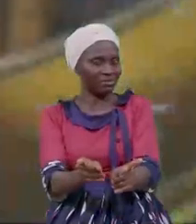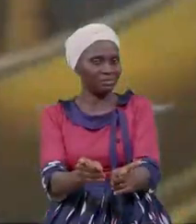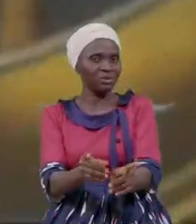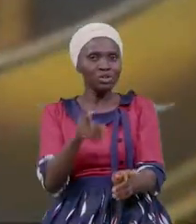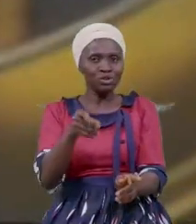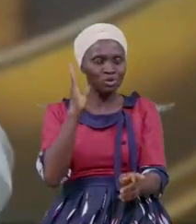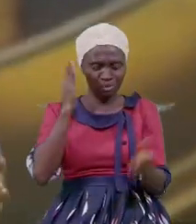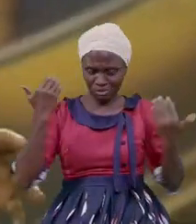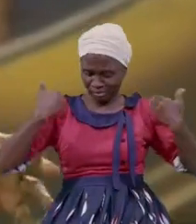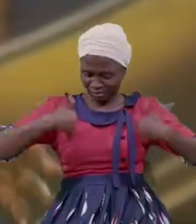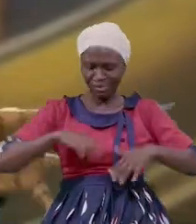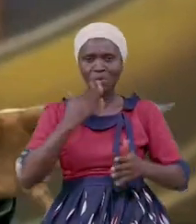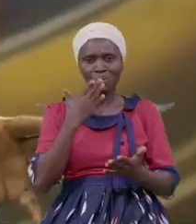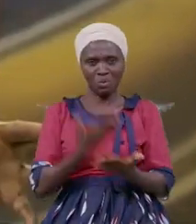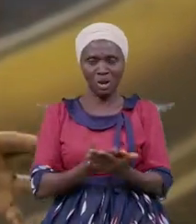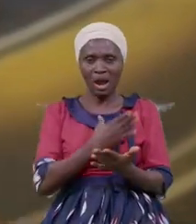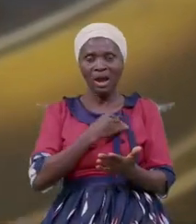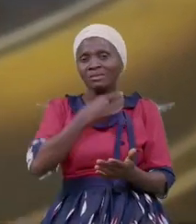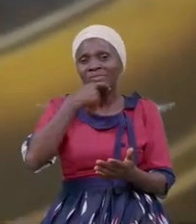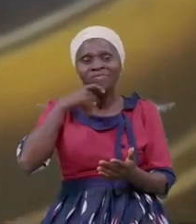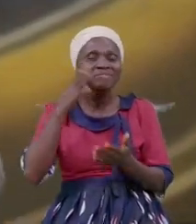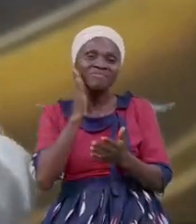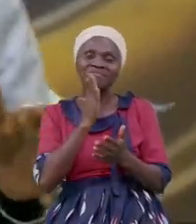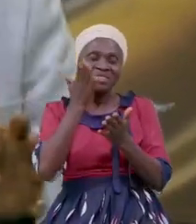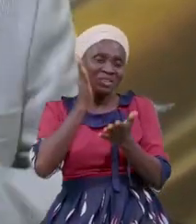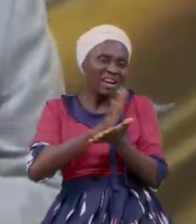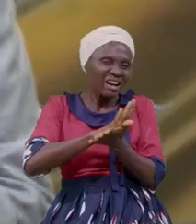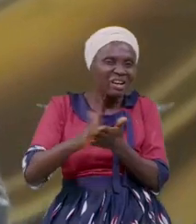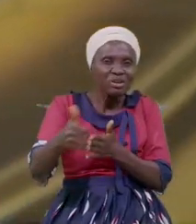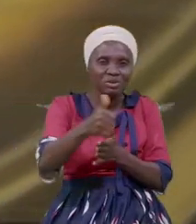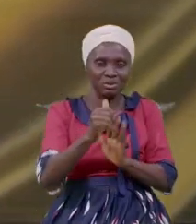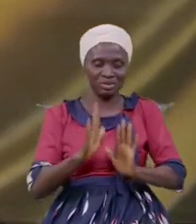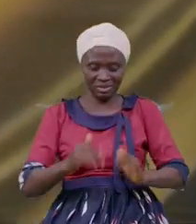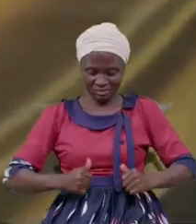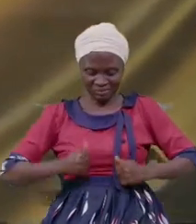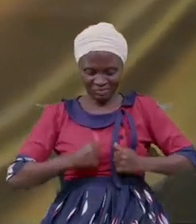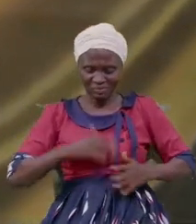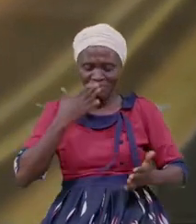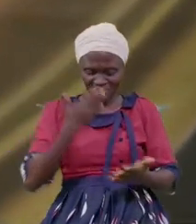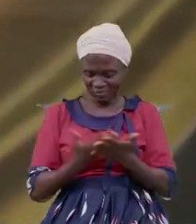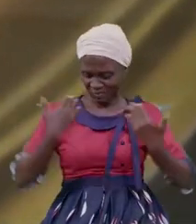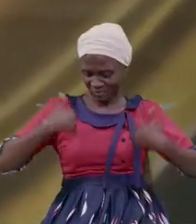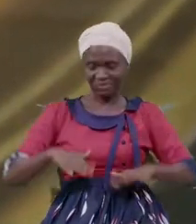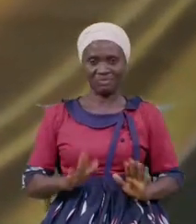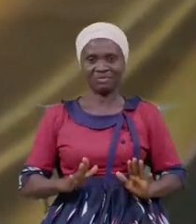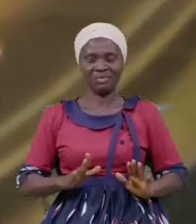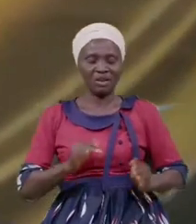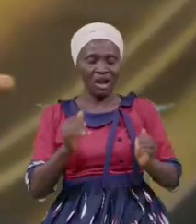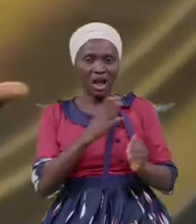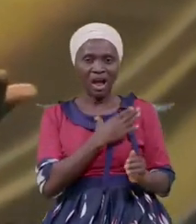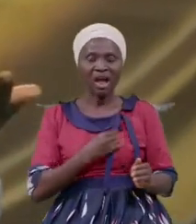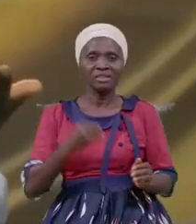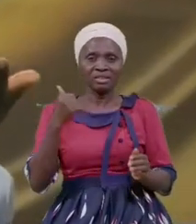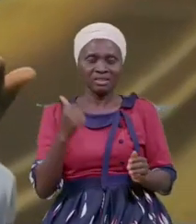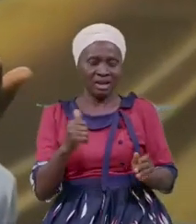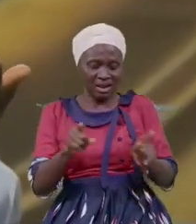tu tu as tu es bien paré et tu es tu te places comme une femme vertueuse confiante